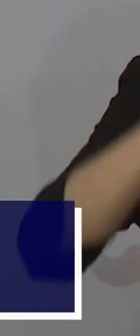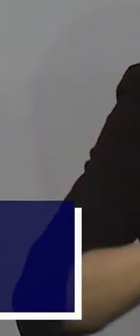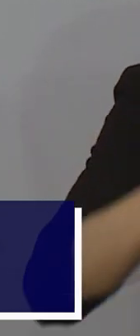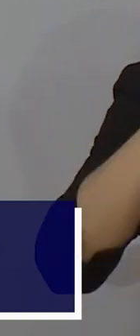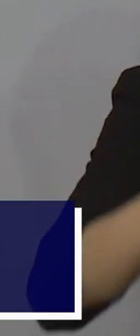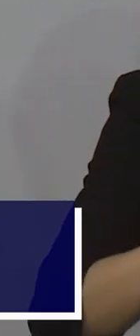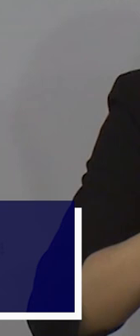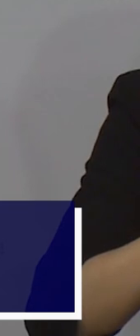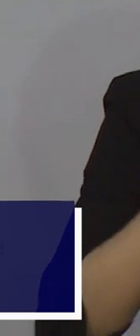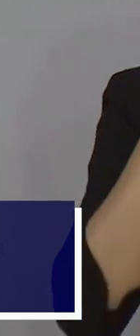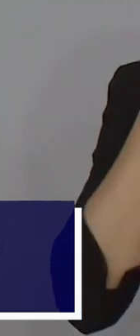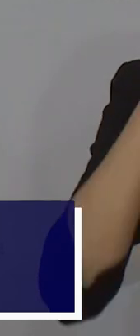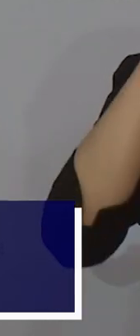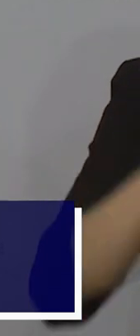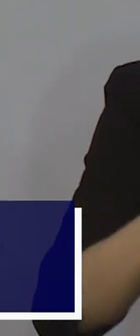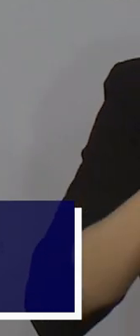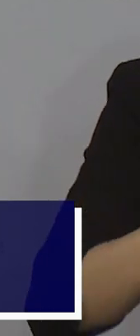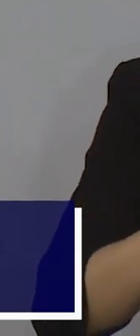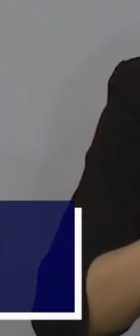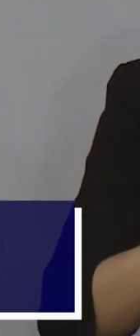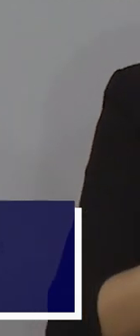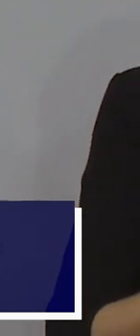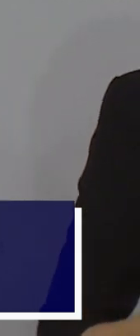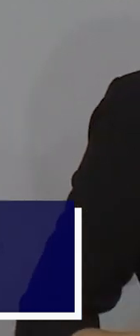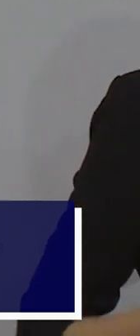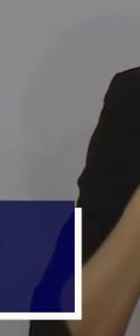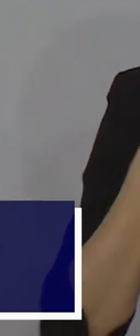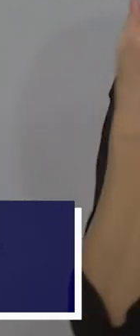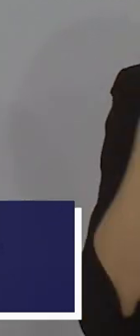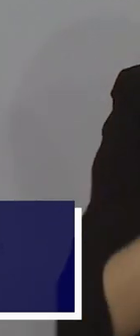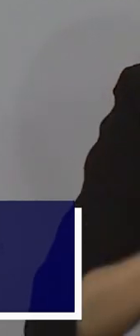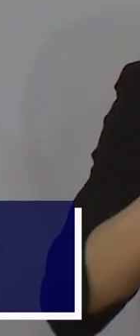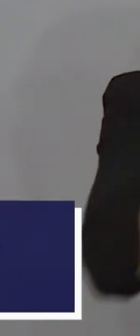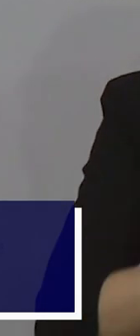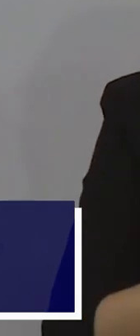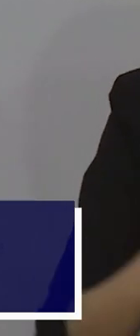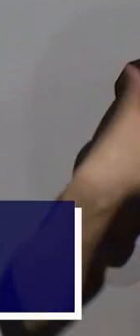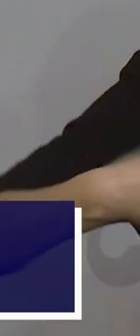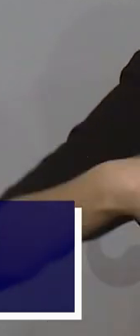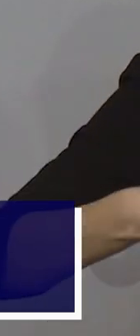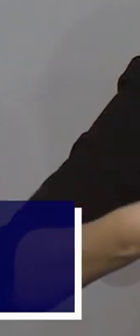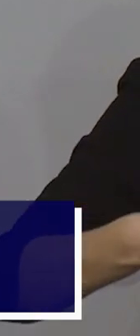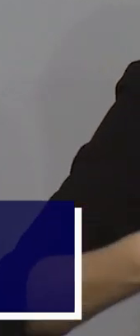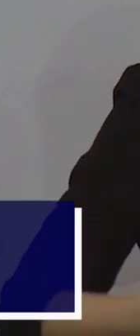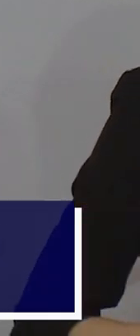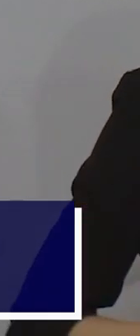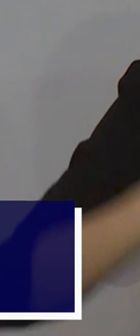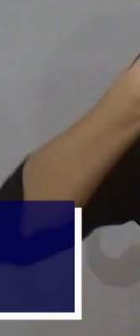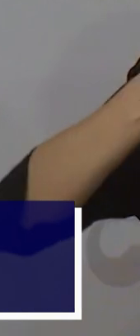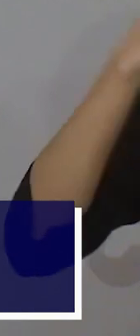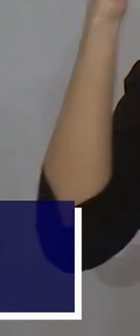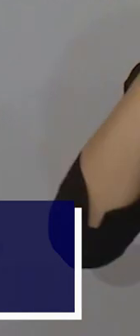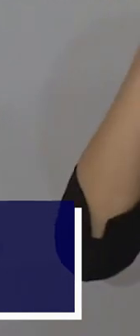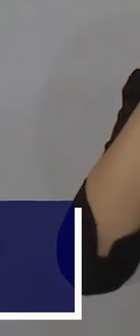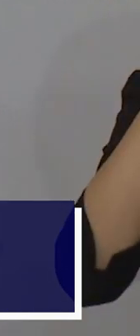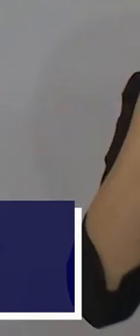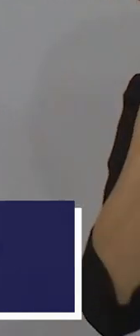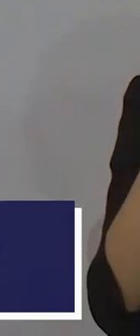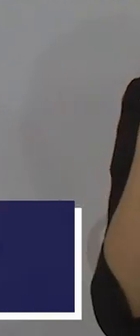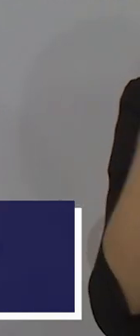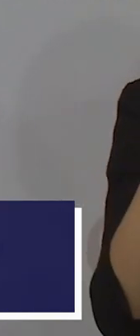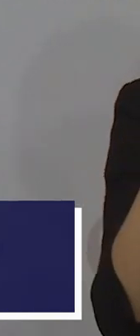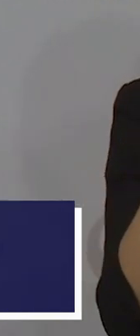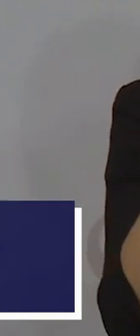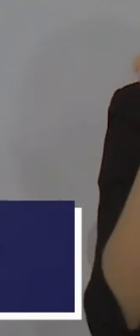그 정확한 차이에 대해서는 다소 저희들도 확인을 할 계획입니다. 그 교육생이 약 한 7만 명이 넘을